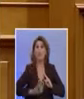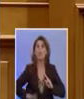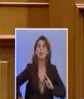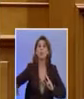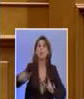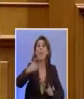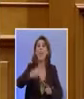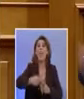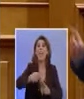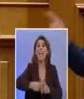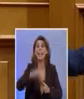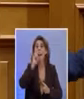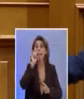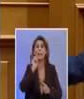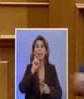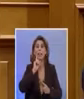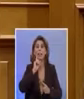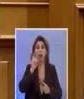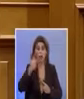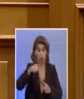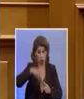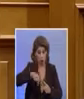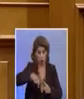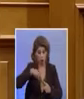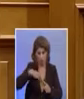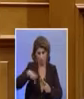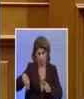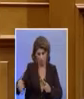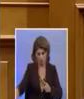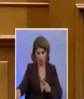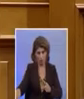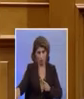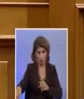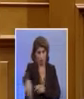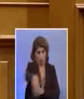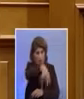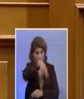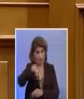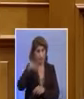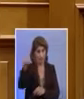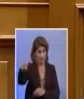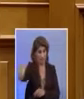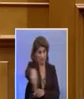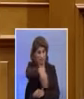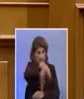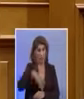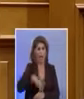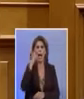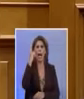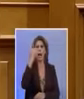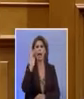λαό. Τώρα που θα κατέβω, να ανεβείτε εδώ και να μας απαντήσετε σε ένα και μόνο ερώτημα.